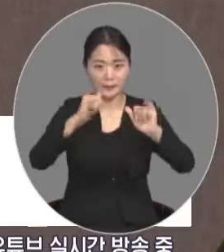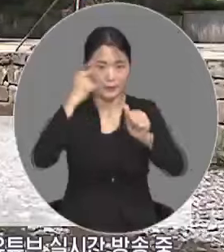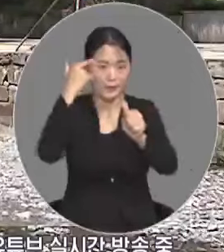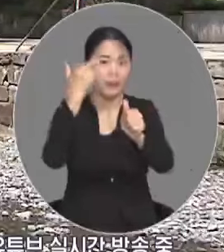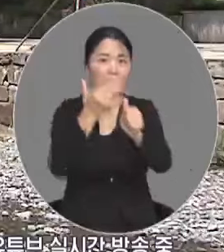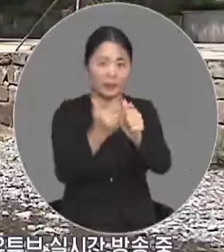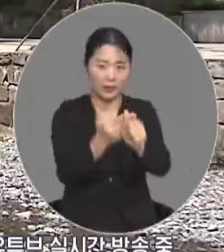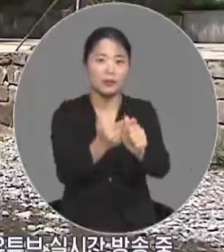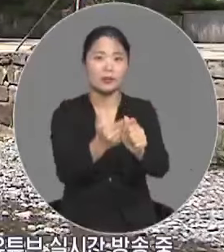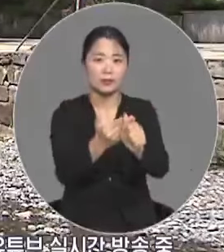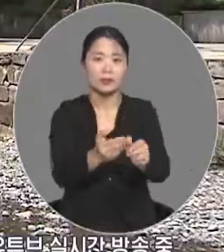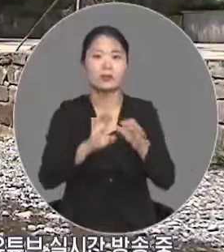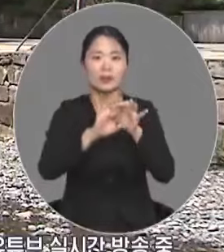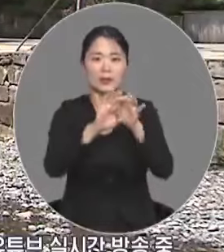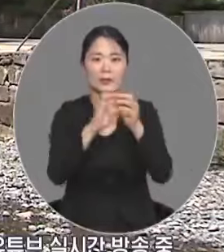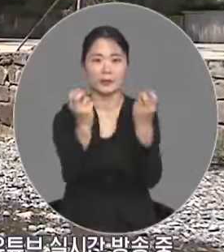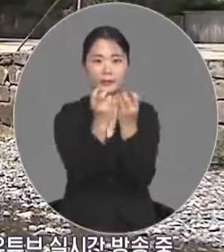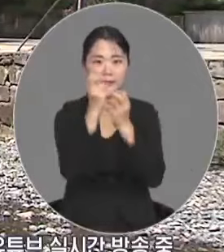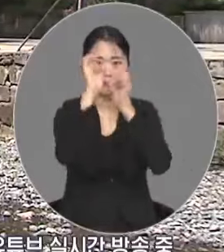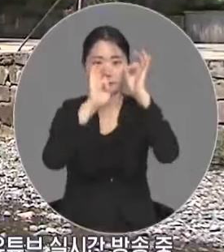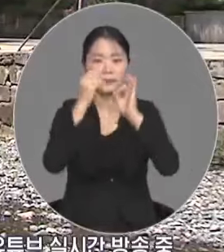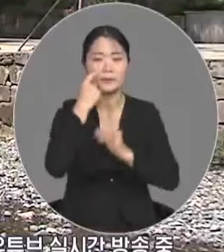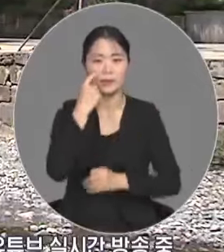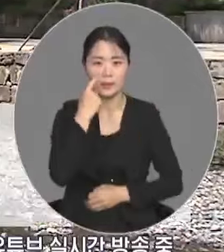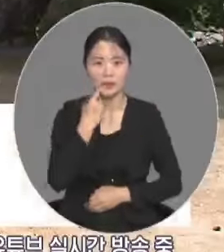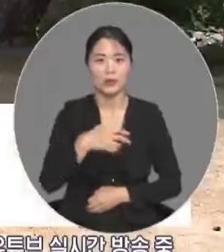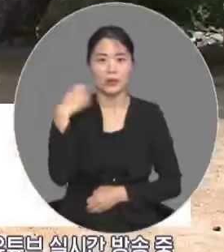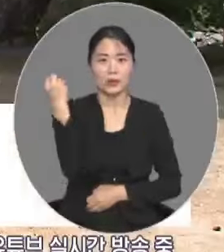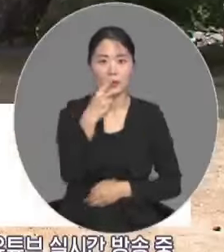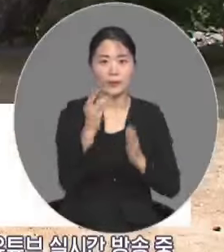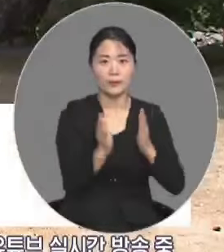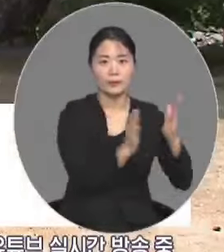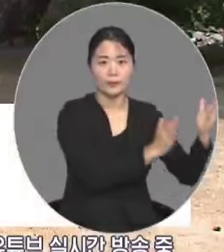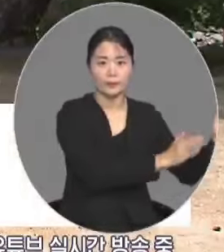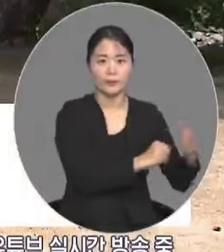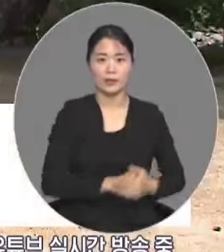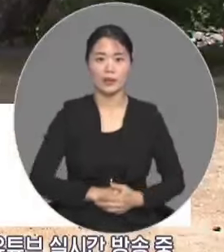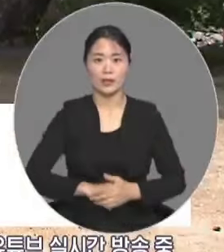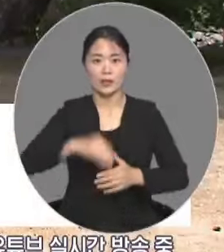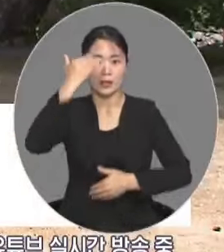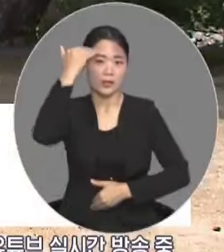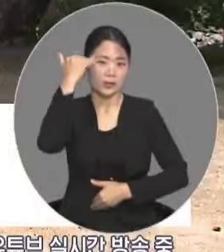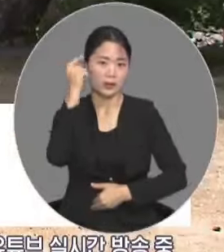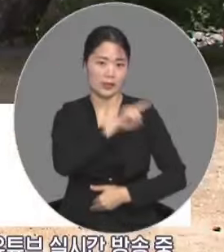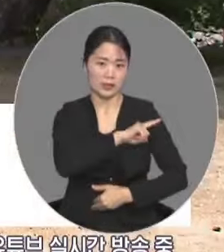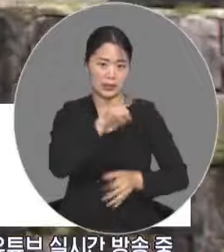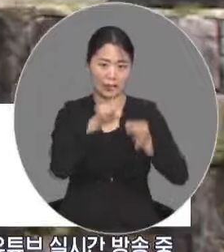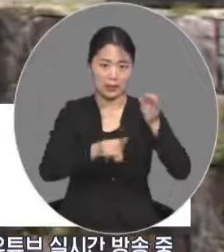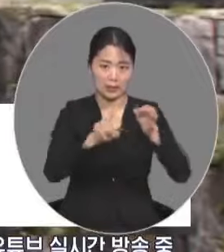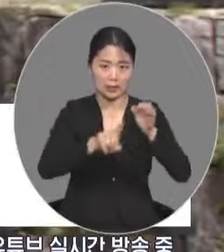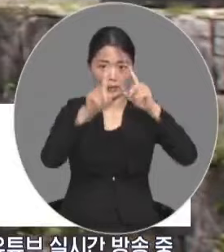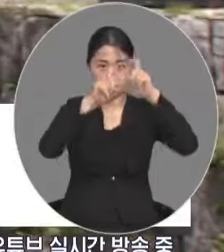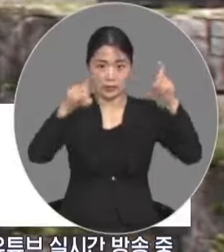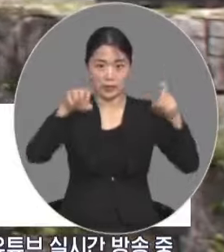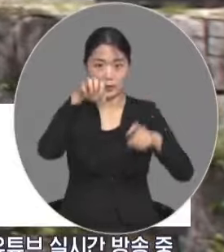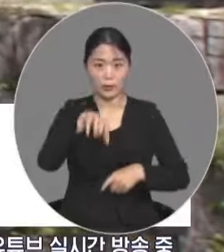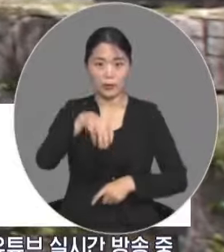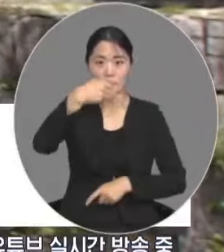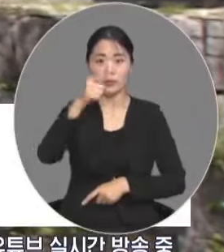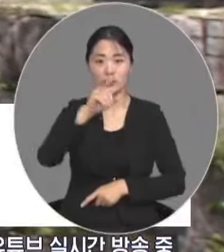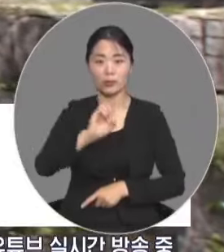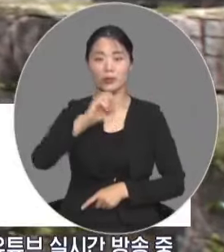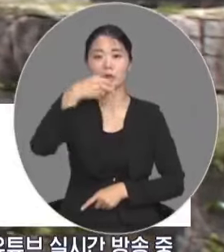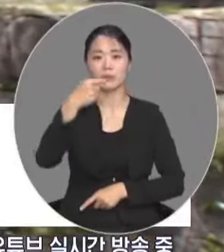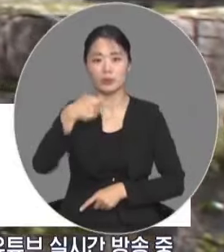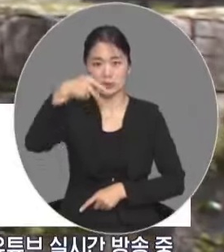하겠습니다. 이런 가운데 우리나라 최대 사찰이자 영남알프스 케이블카와 인접한 곳에 위치한 통도사에서